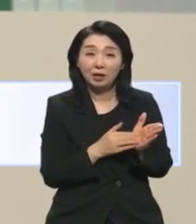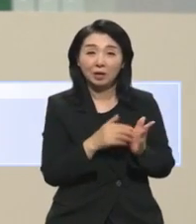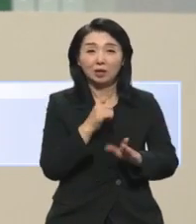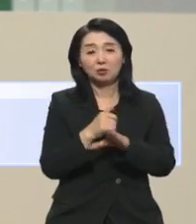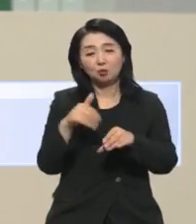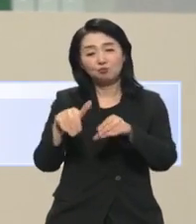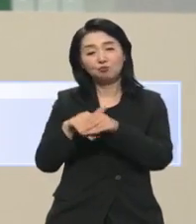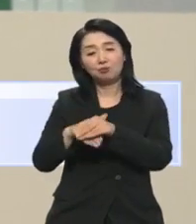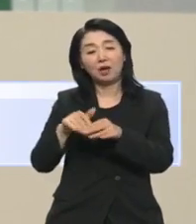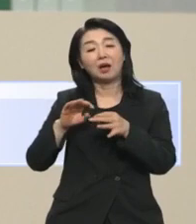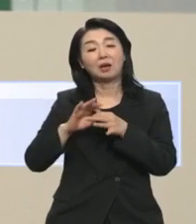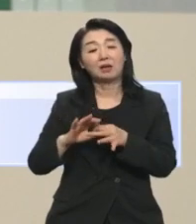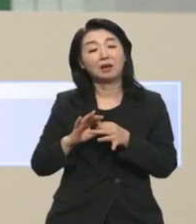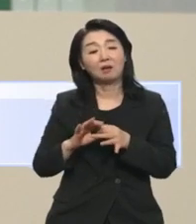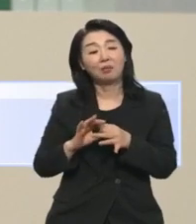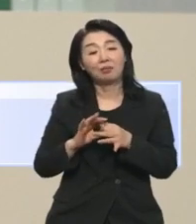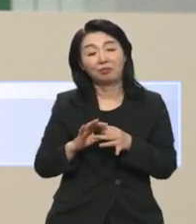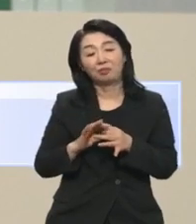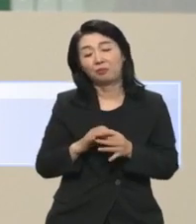이런 쪽이 좀 더